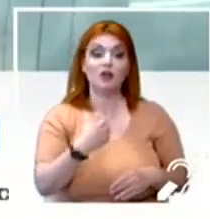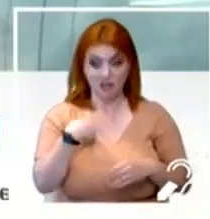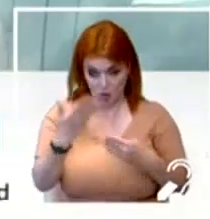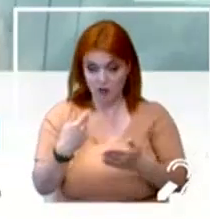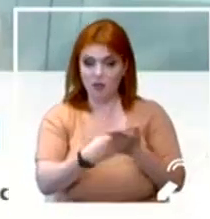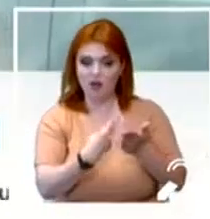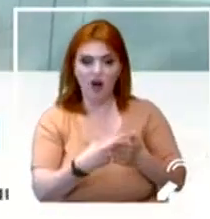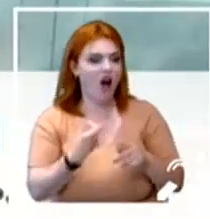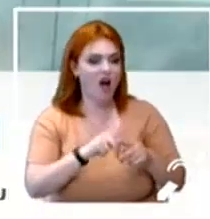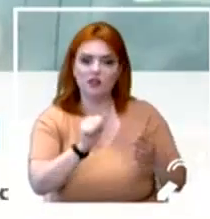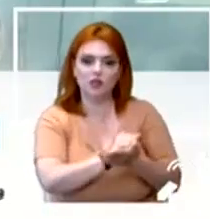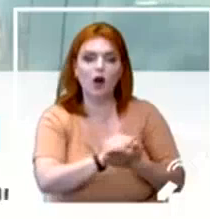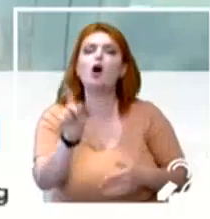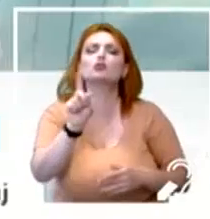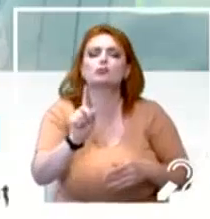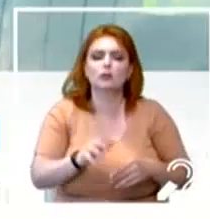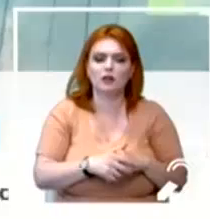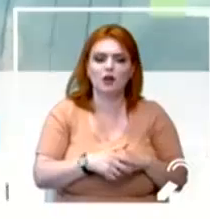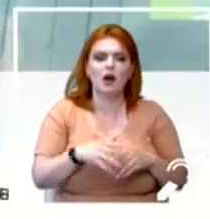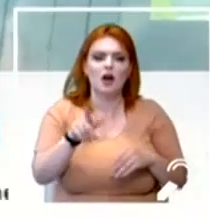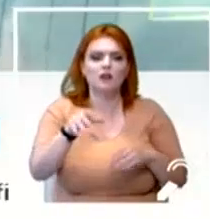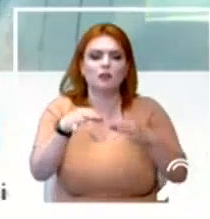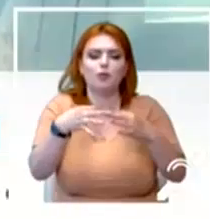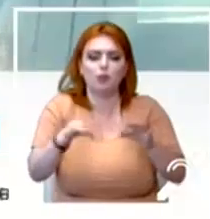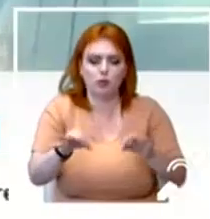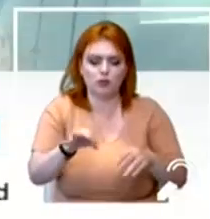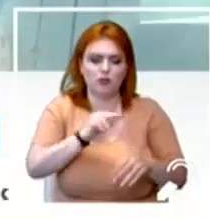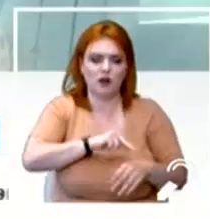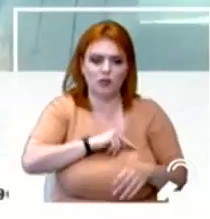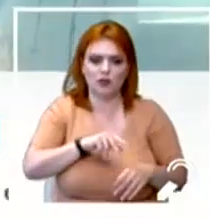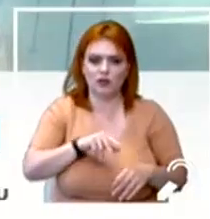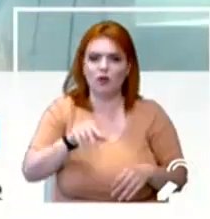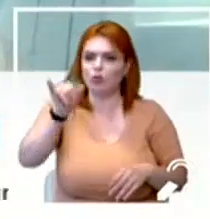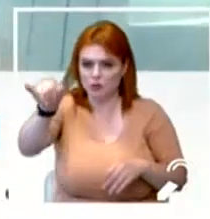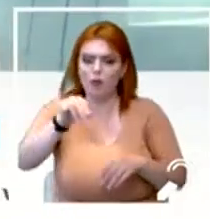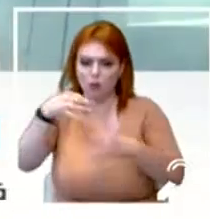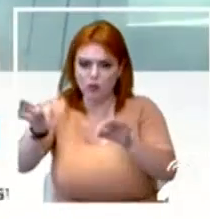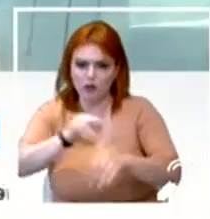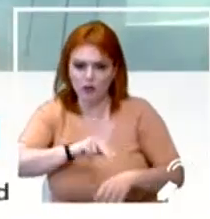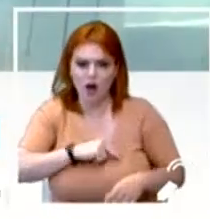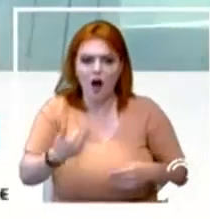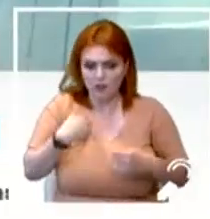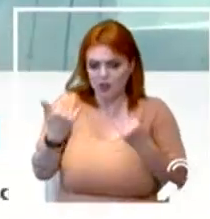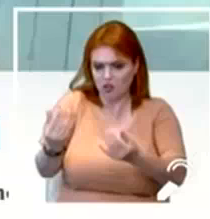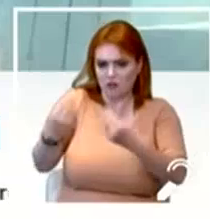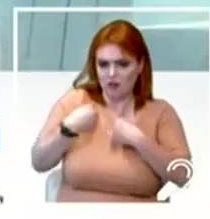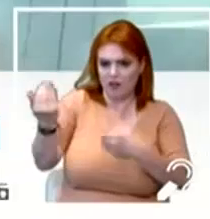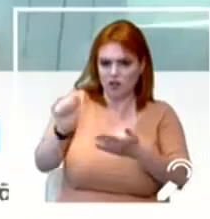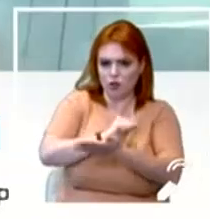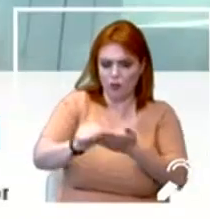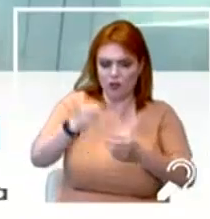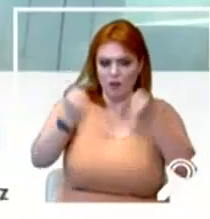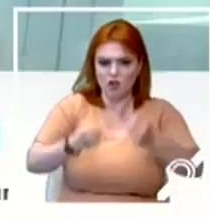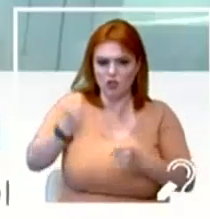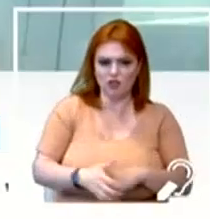предоставил документы. Это не документ. А что это? Это пропуск на работу. Пропуск работы? Да. Это у вас может пропуск работы. На данный момент предъявите ваши Генеральный документы.